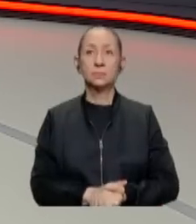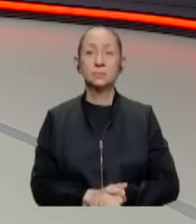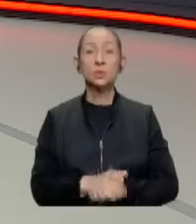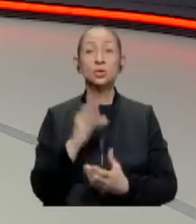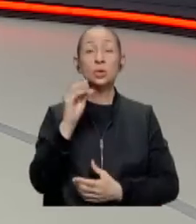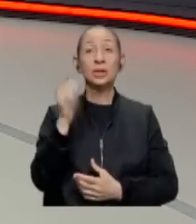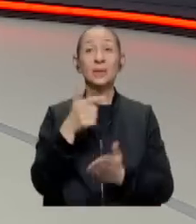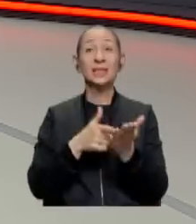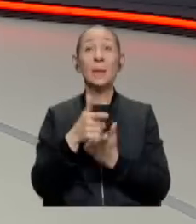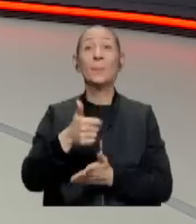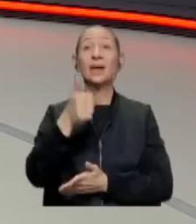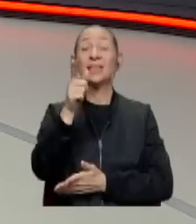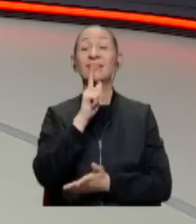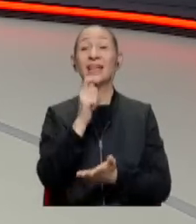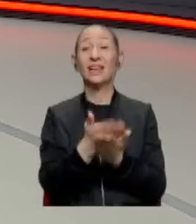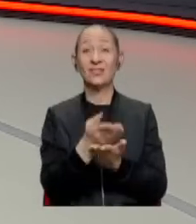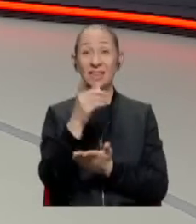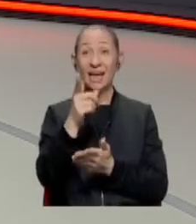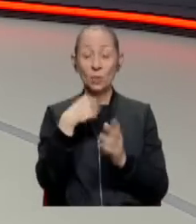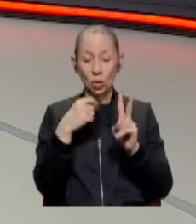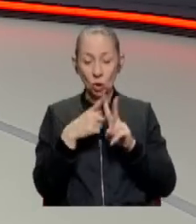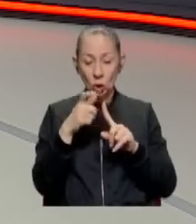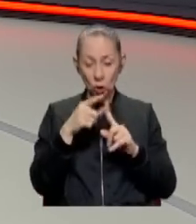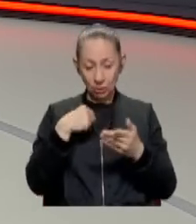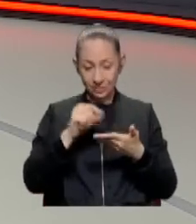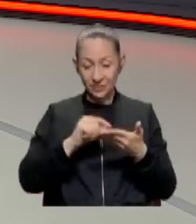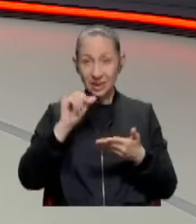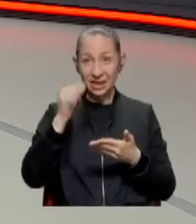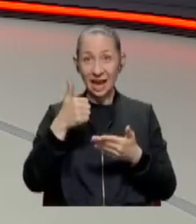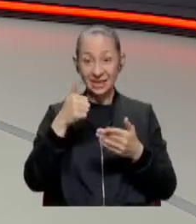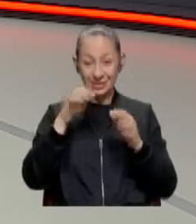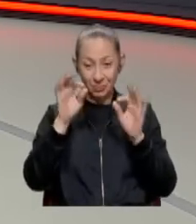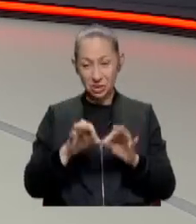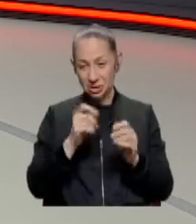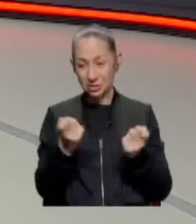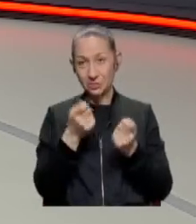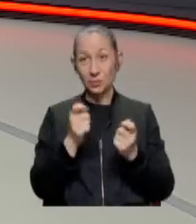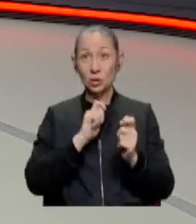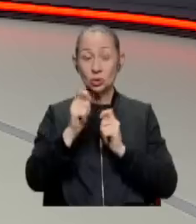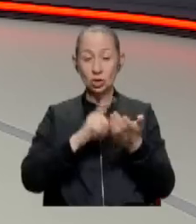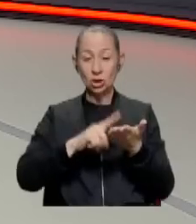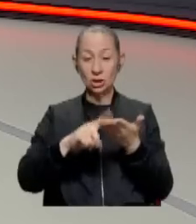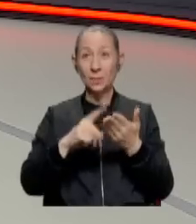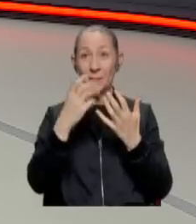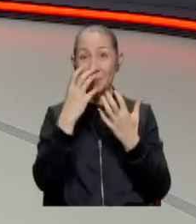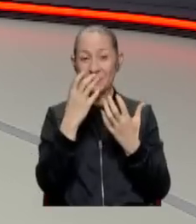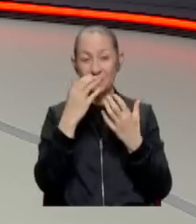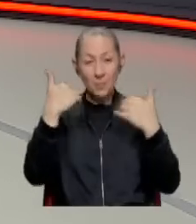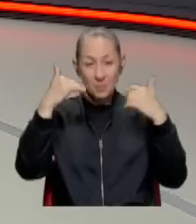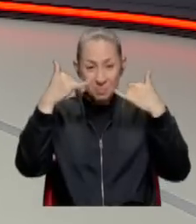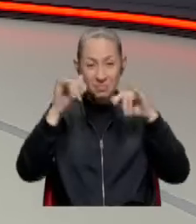pek kıymetli tarım bakanının teklifini Hemen not aldım yarınından itibaren uygulamaya başlayacağız sözleşmeli besicilik